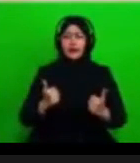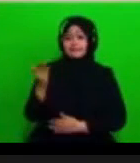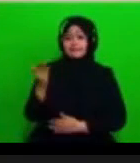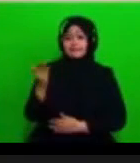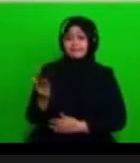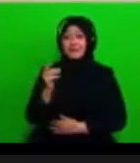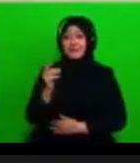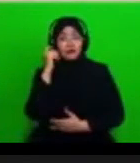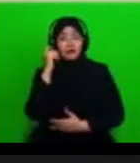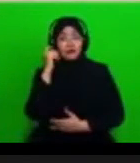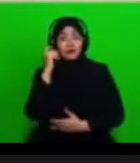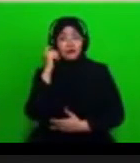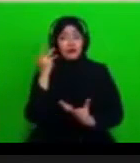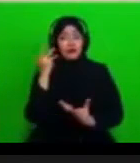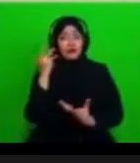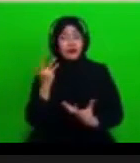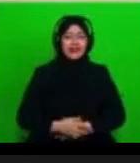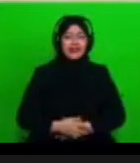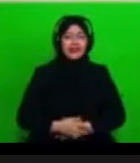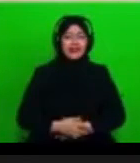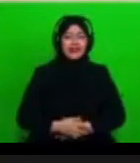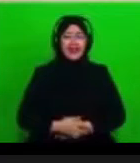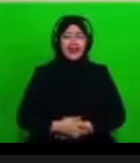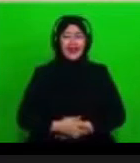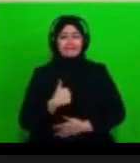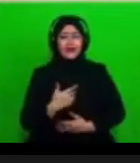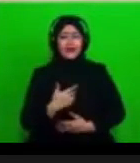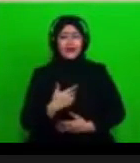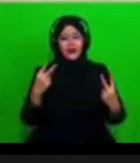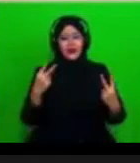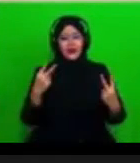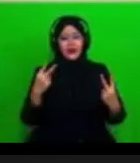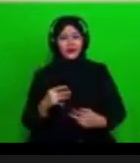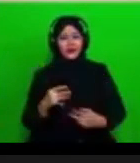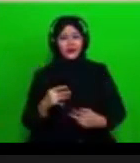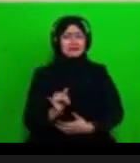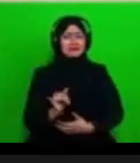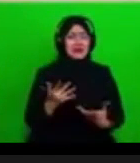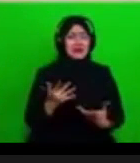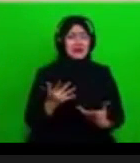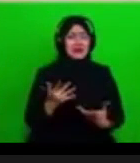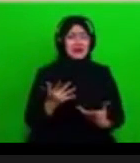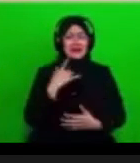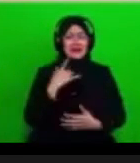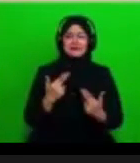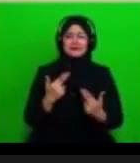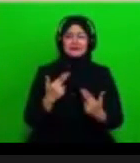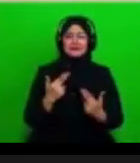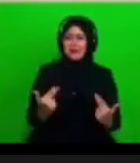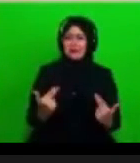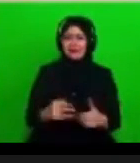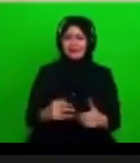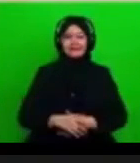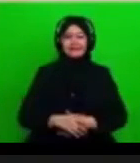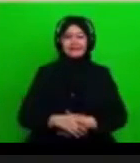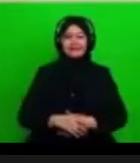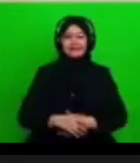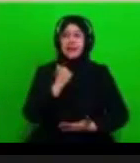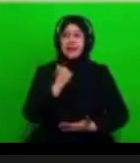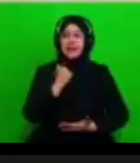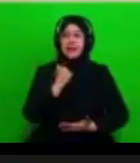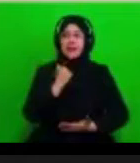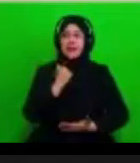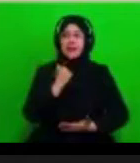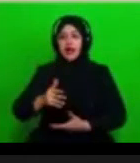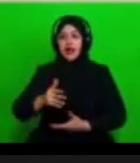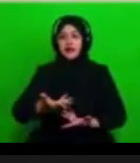pandemi sehat abenya, dapat pembelajaran yang ini juga apa maksimal walaupun di rumah. Jadi kita tuh